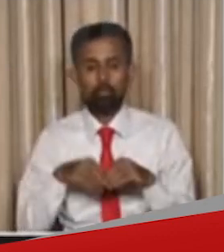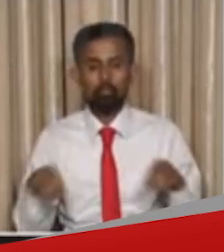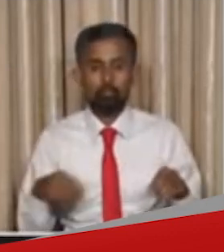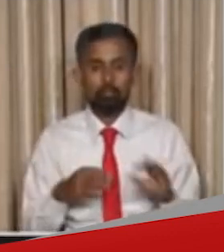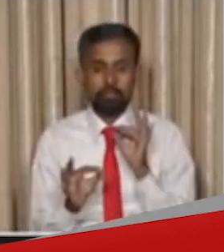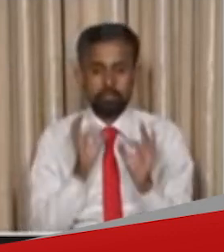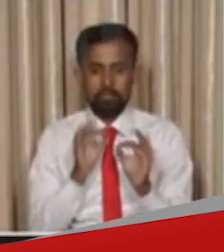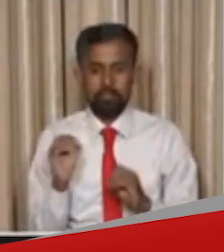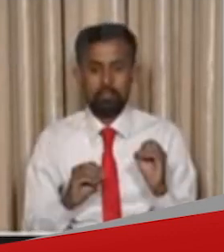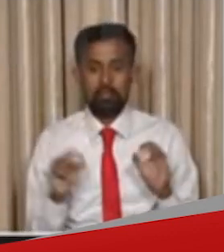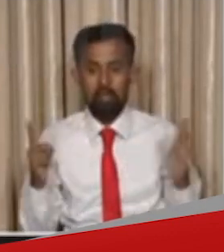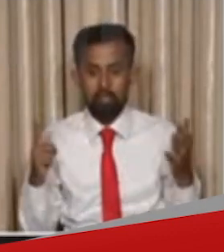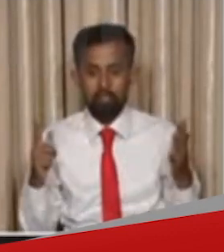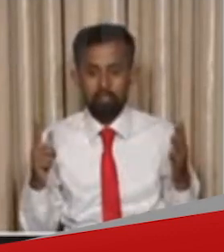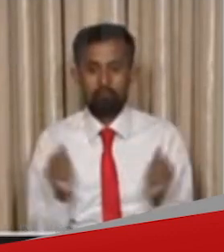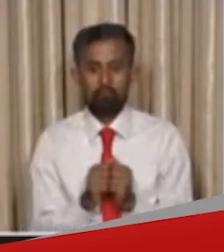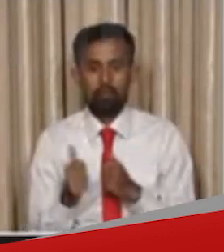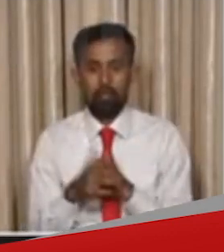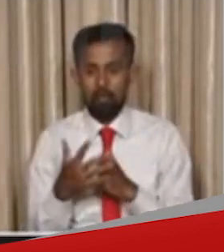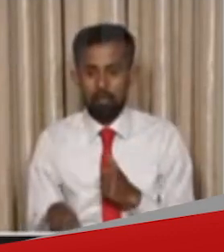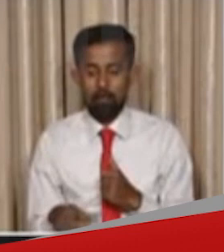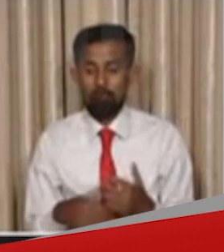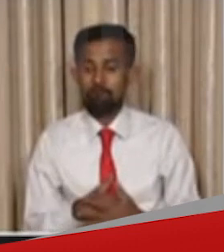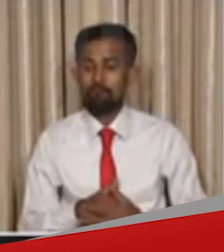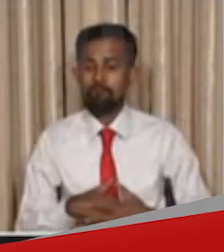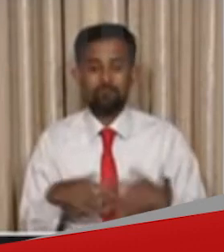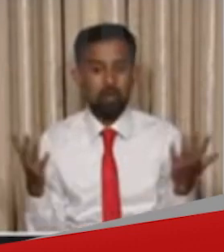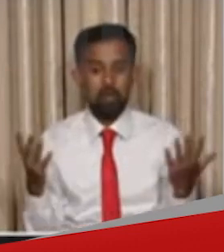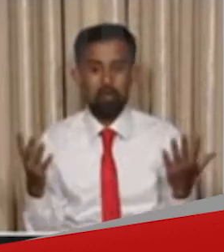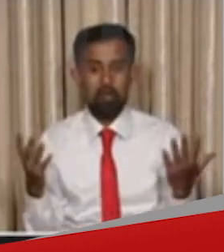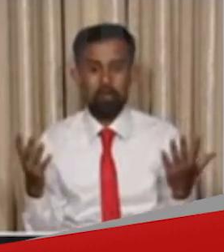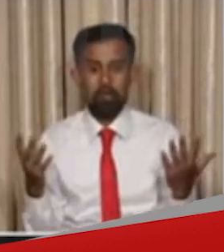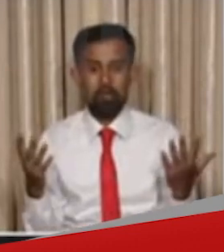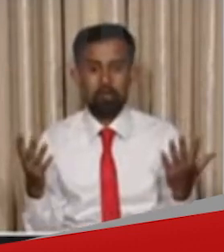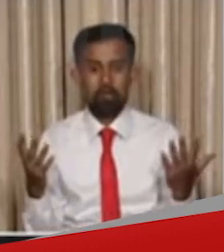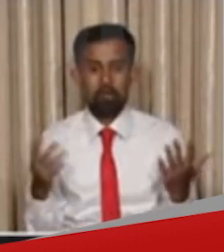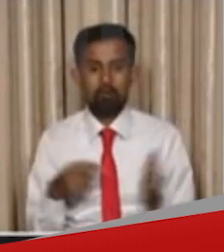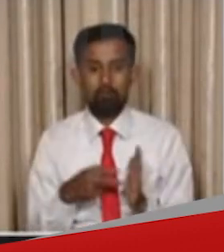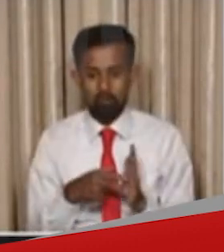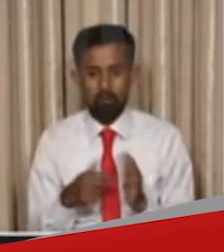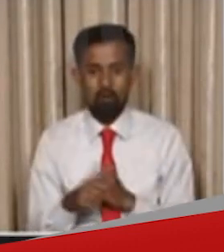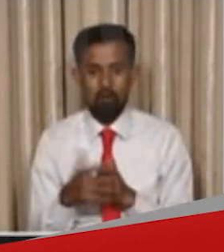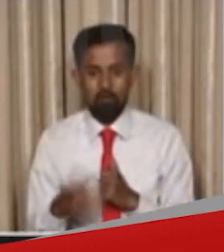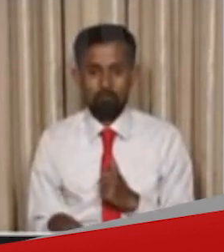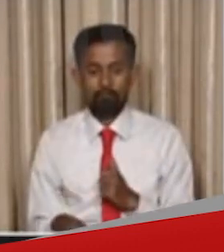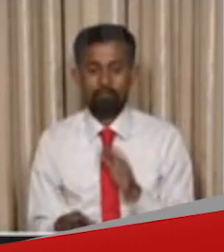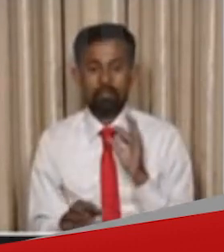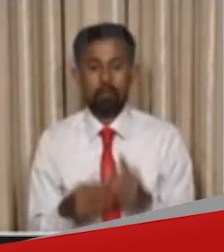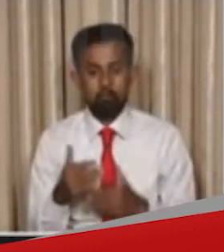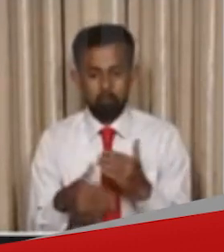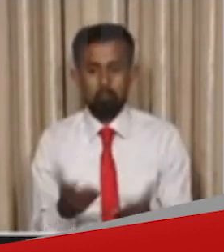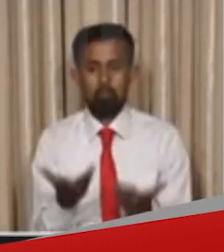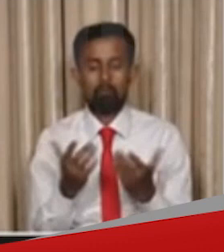කිරි 70%කට ගේන වැඩසටහන හැදුවා. අපි විශාල මහා පරිමාණ මේ ව්‍යාප්ති අපි ආරම්භ කරා. දැන් කිරිගෙන යනවා. බොහොම